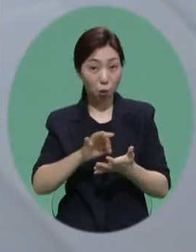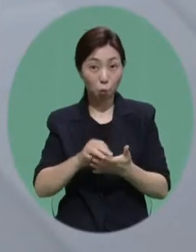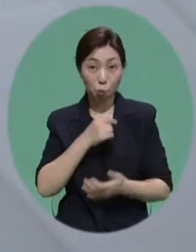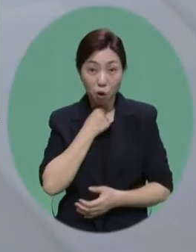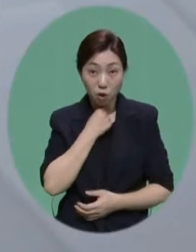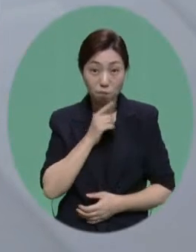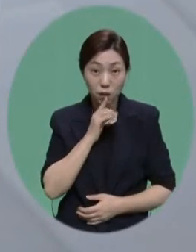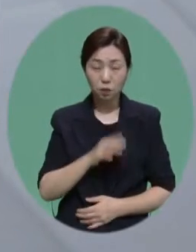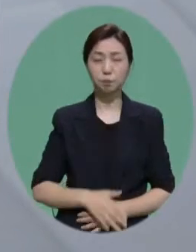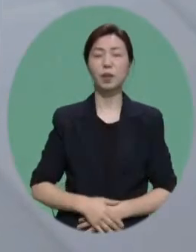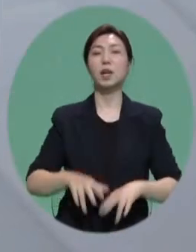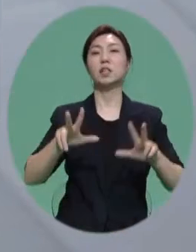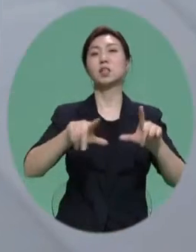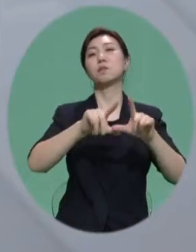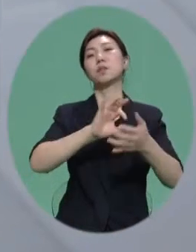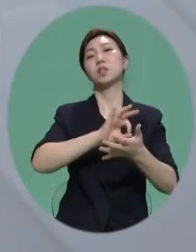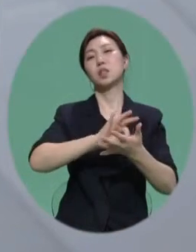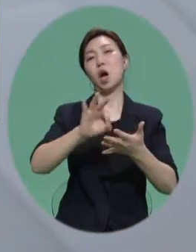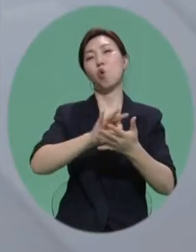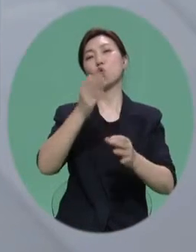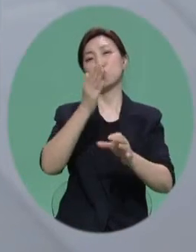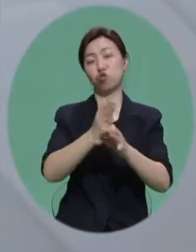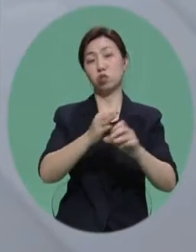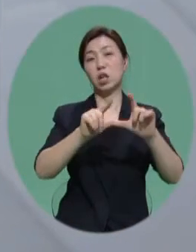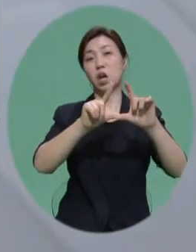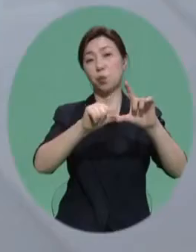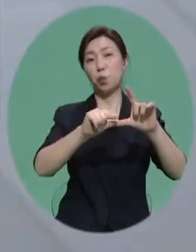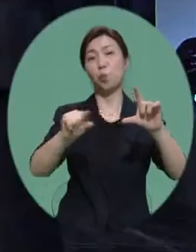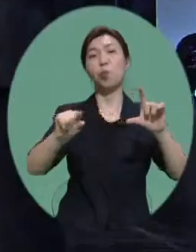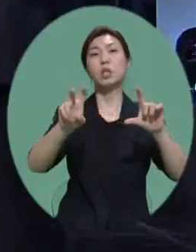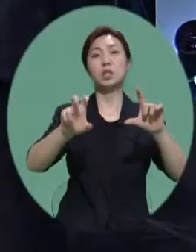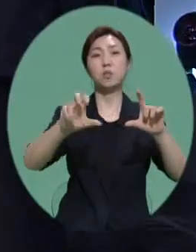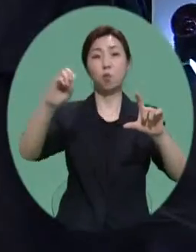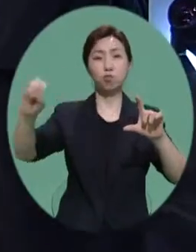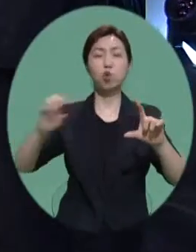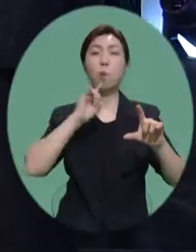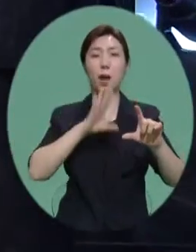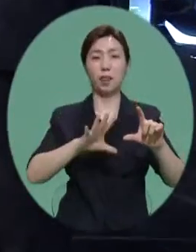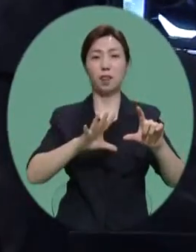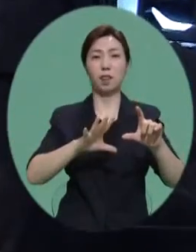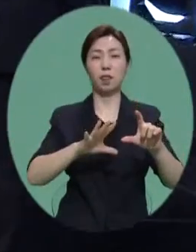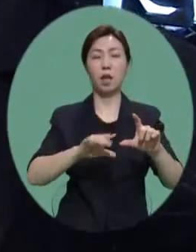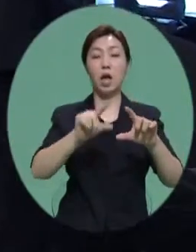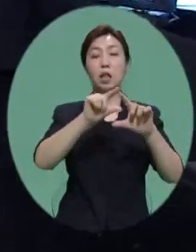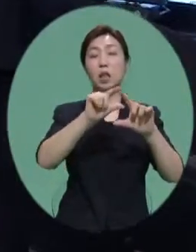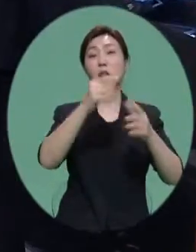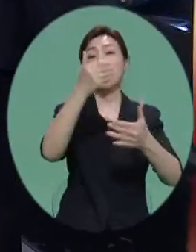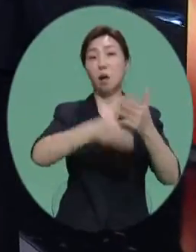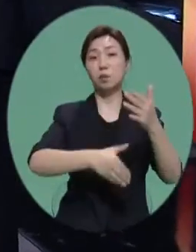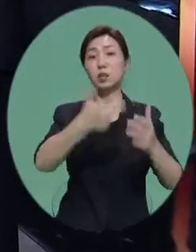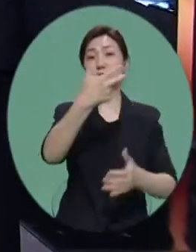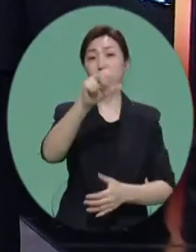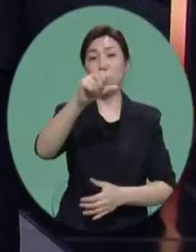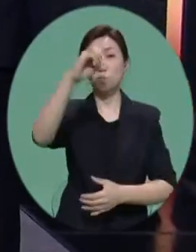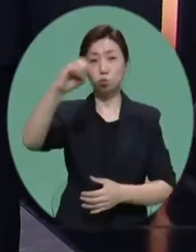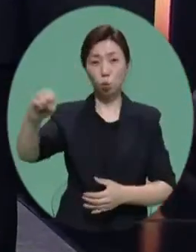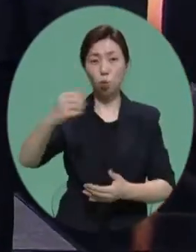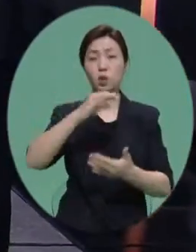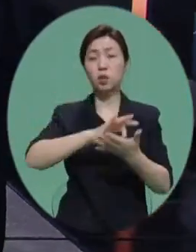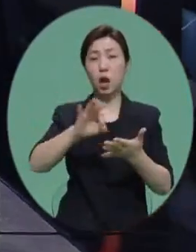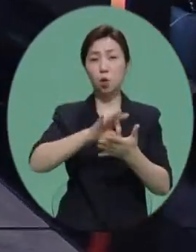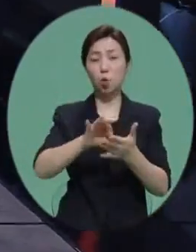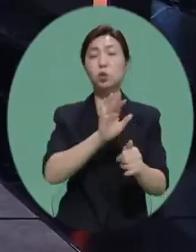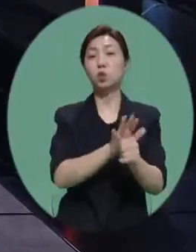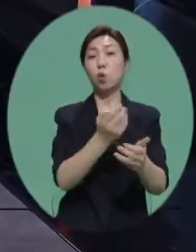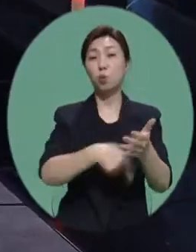25% 쓰고 있고 4 5 25% 이상의 나머지를 계속 쓰게 하기 위해서는 8 제가 말씀드렸던 것처럼